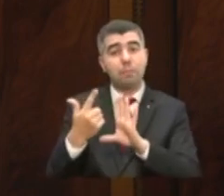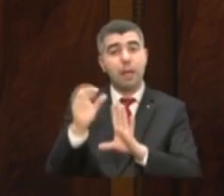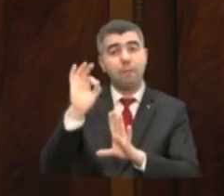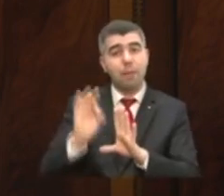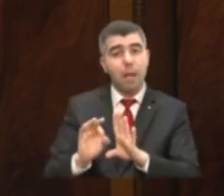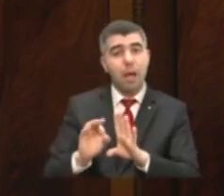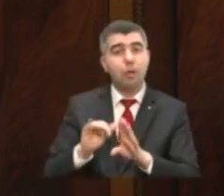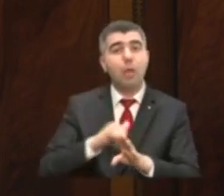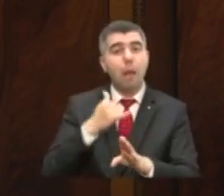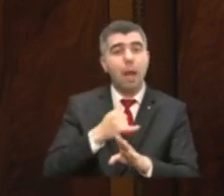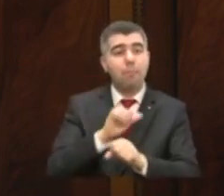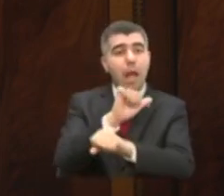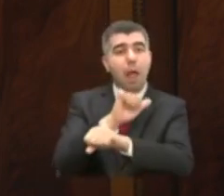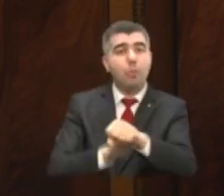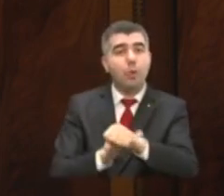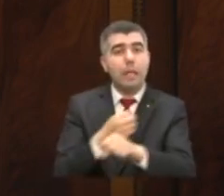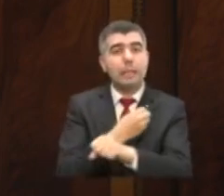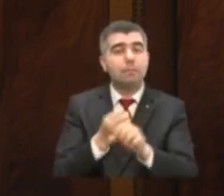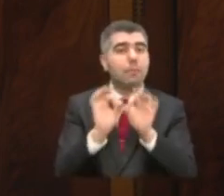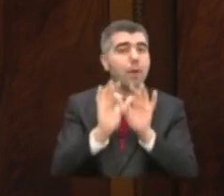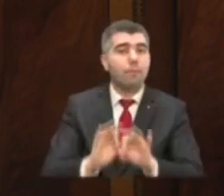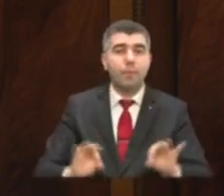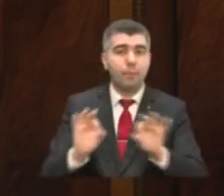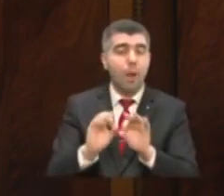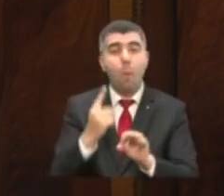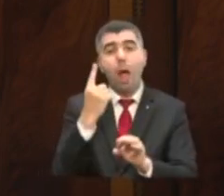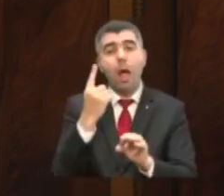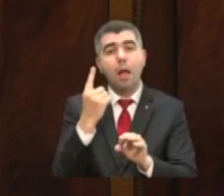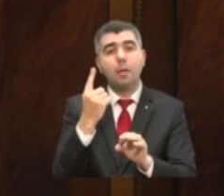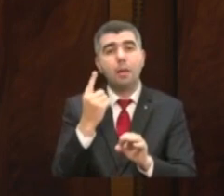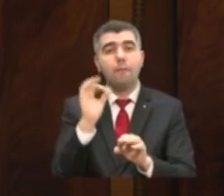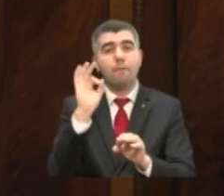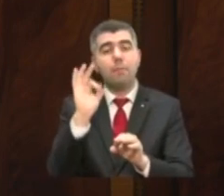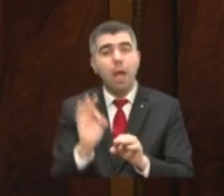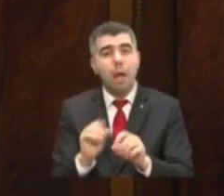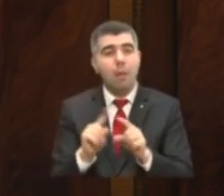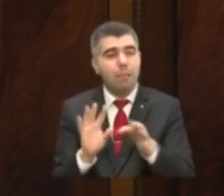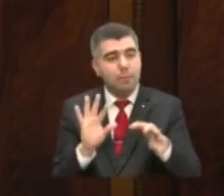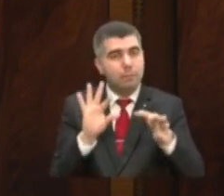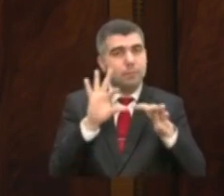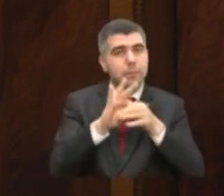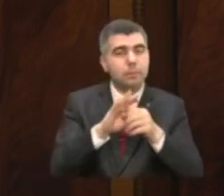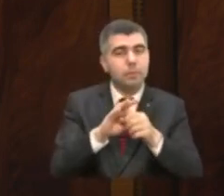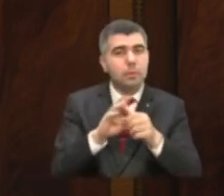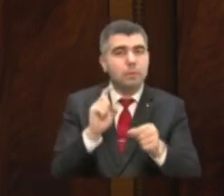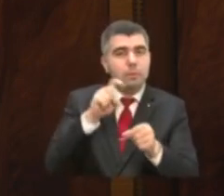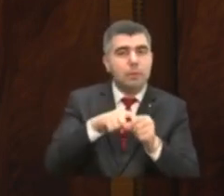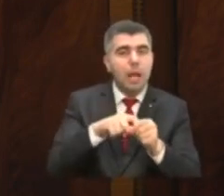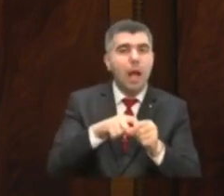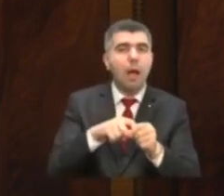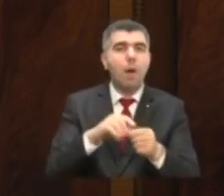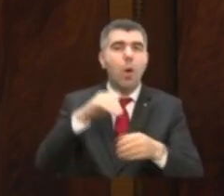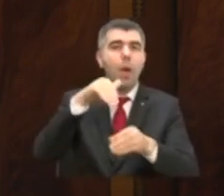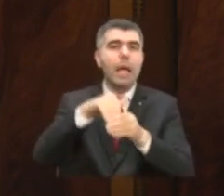صحية، و1% من الشباب منخرط في حزب سياسي أو نقابة. والخطير أن أكثر